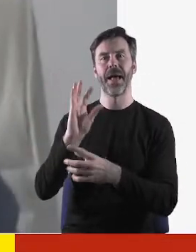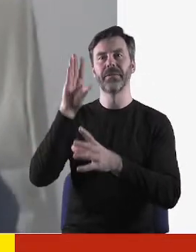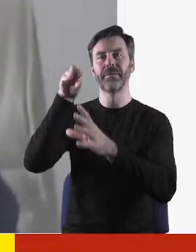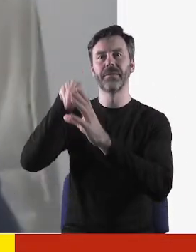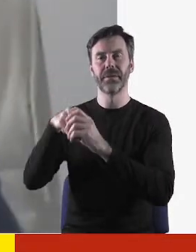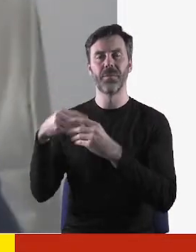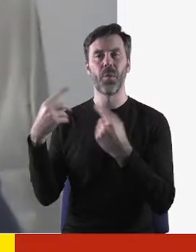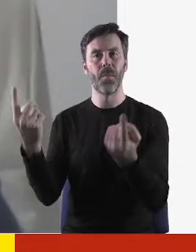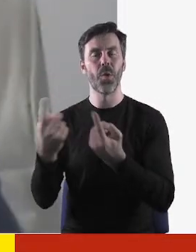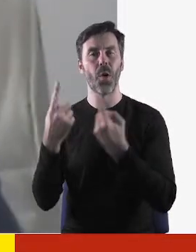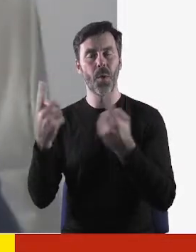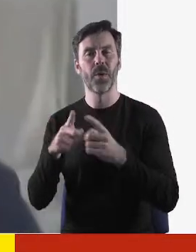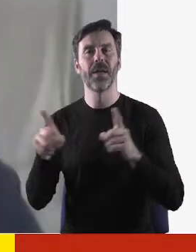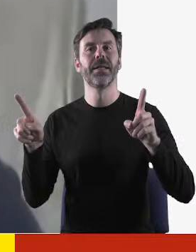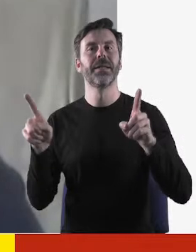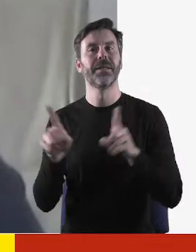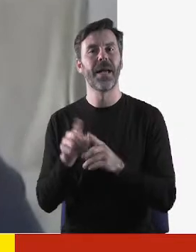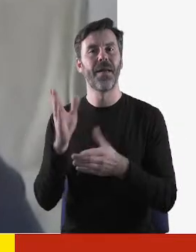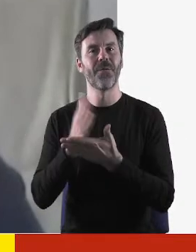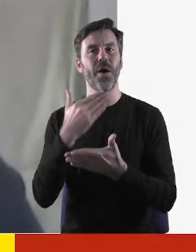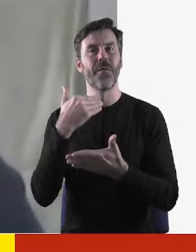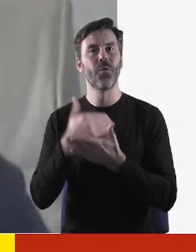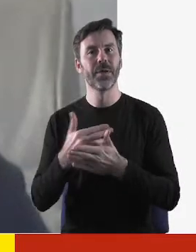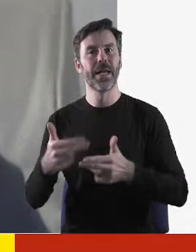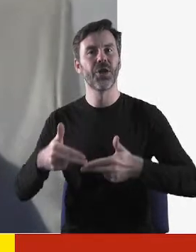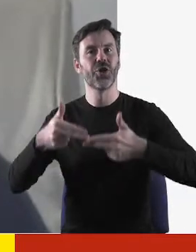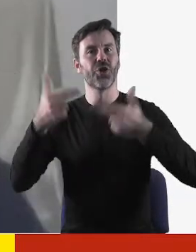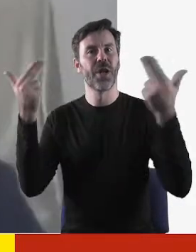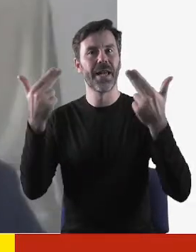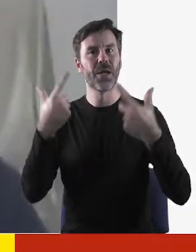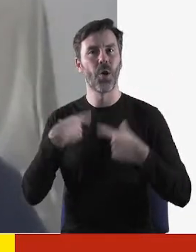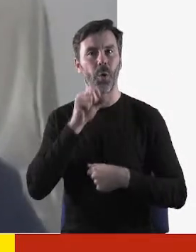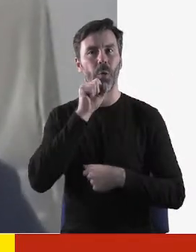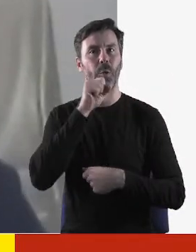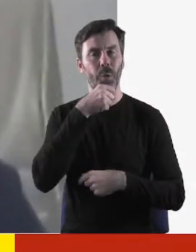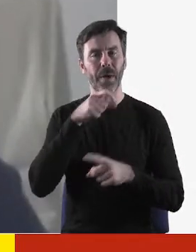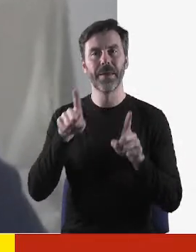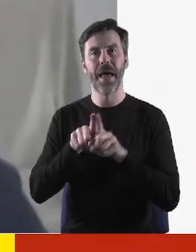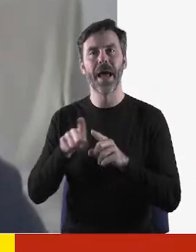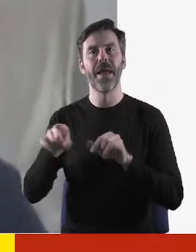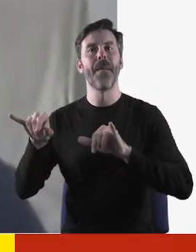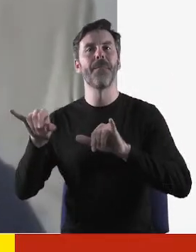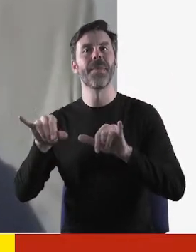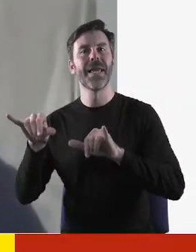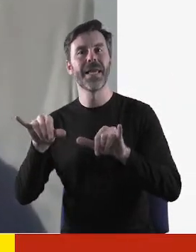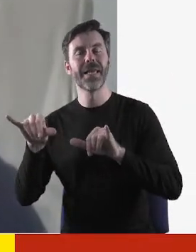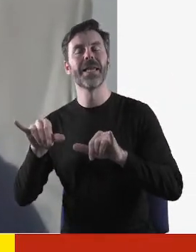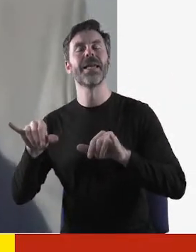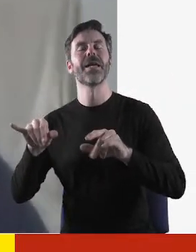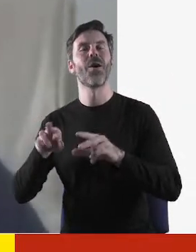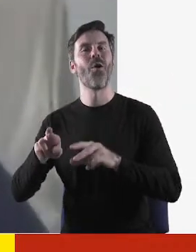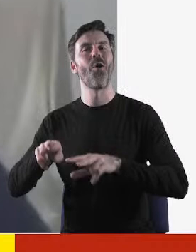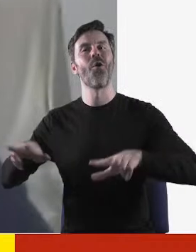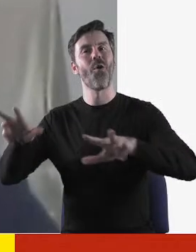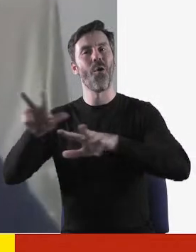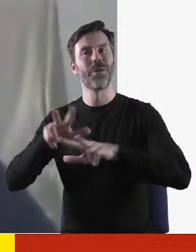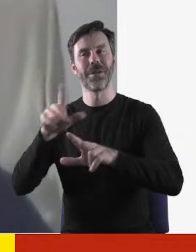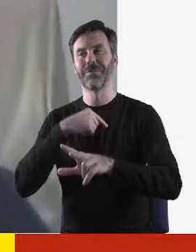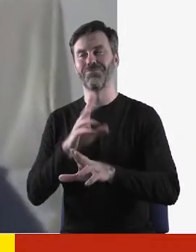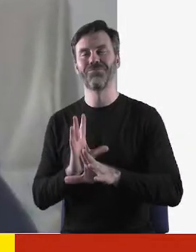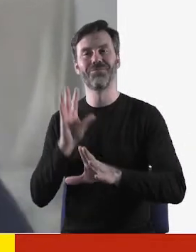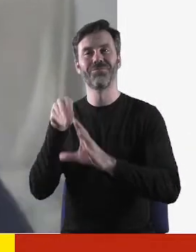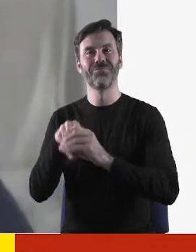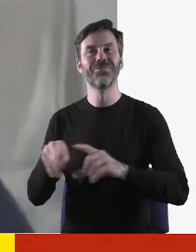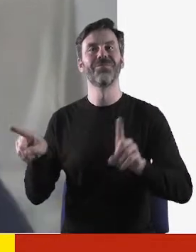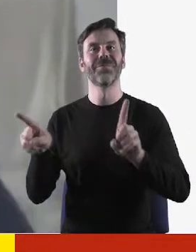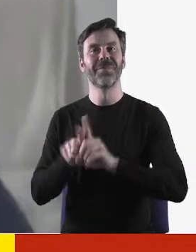Promocja podczas wojewódzkich obchodów Dnia Seniora, podczas pikników rodzinnych, w których braliśmy intensywnie udział, jak również